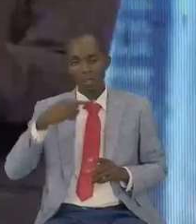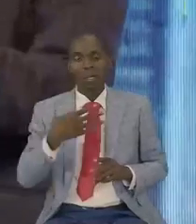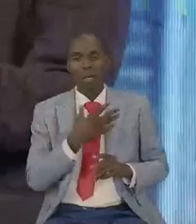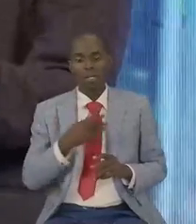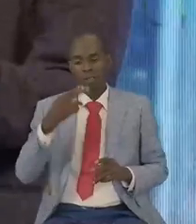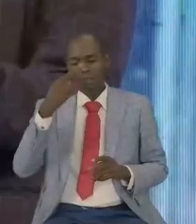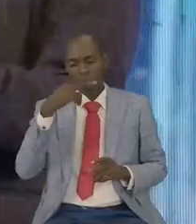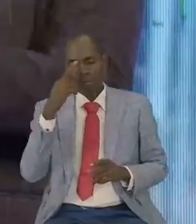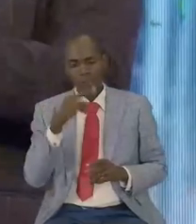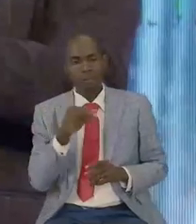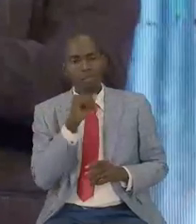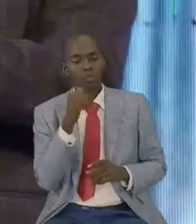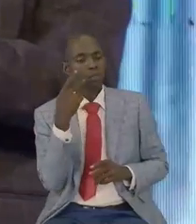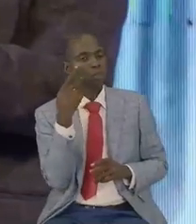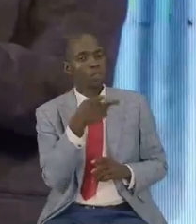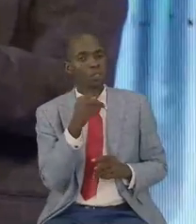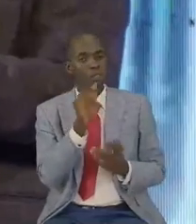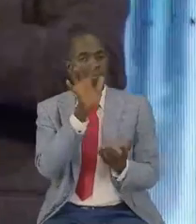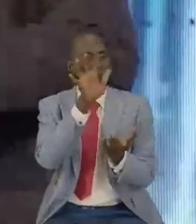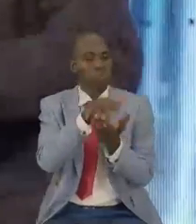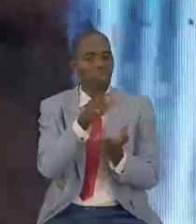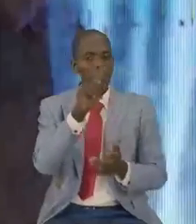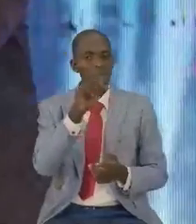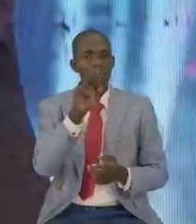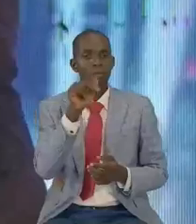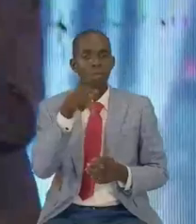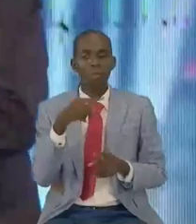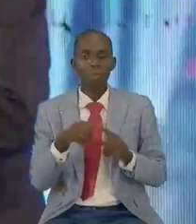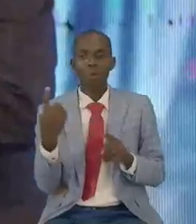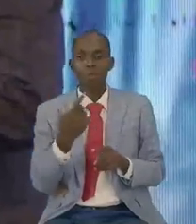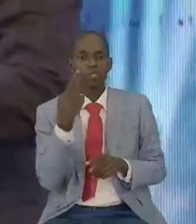poisson voit, c'est le ver. Il ne voit pas la meçon. Il voit seulement